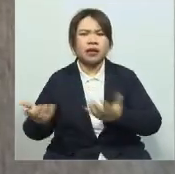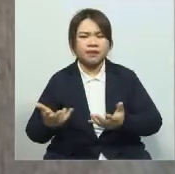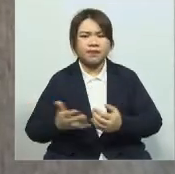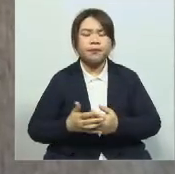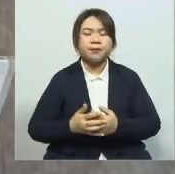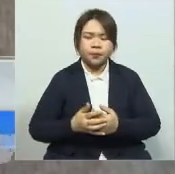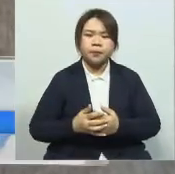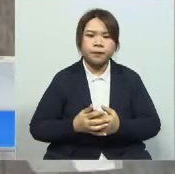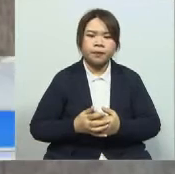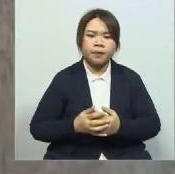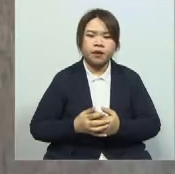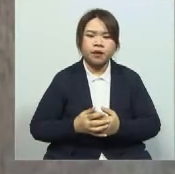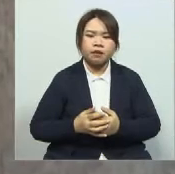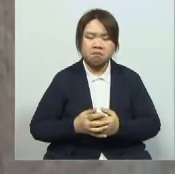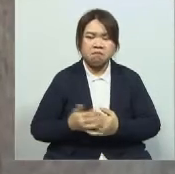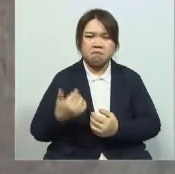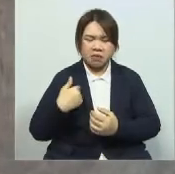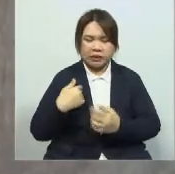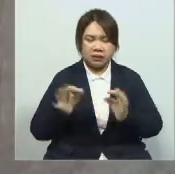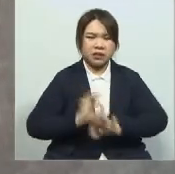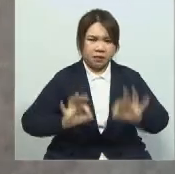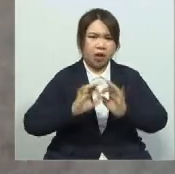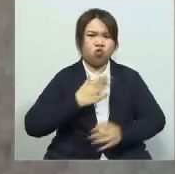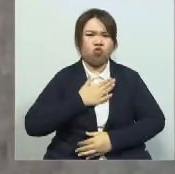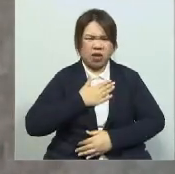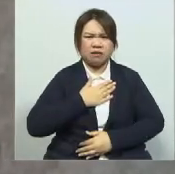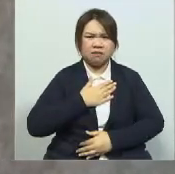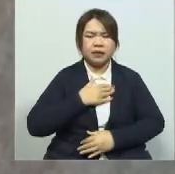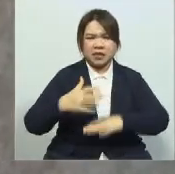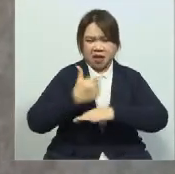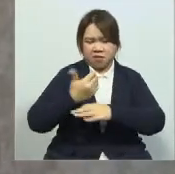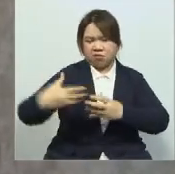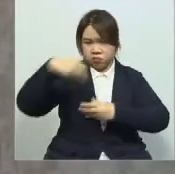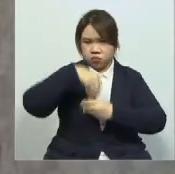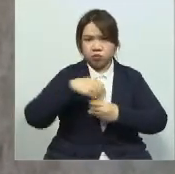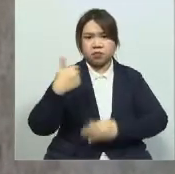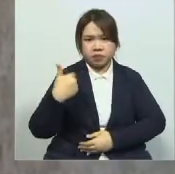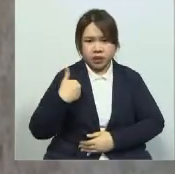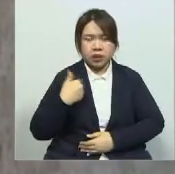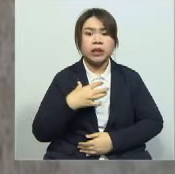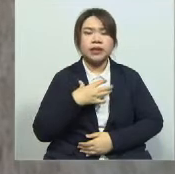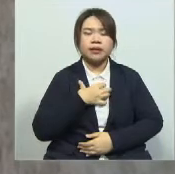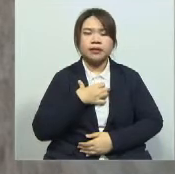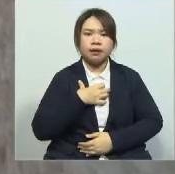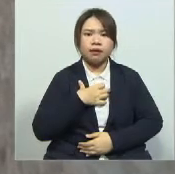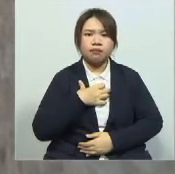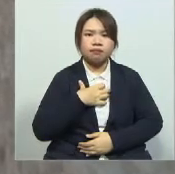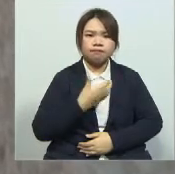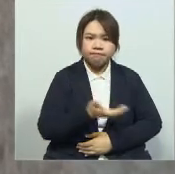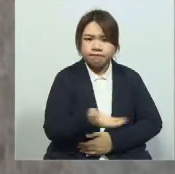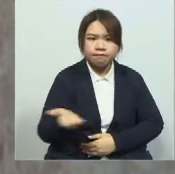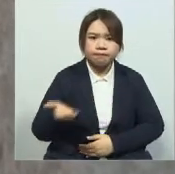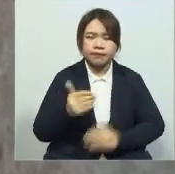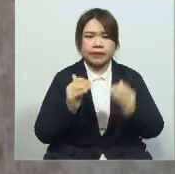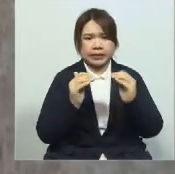มันมีส่วนใกล้ชิดกับเรามากก็อยากให้ทุกคนได้ใช้สิทธิต